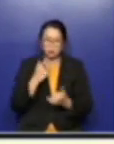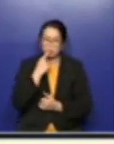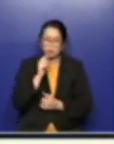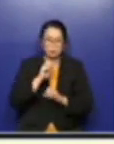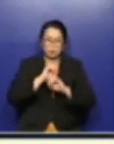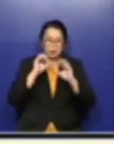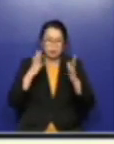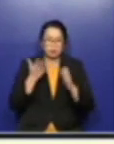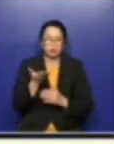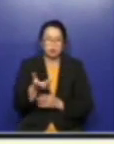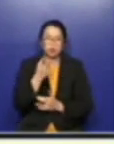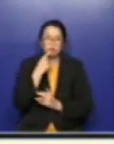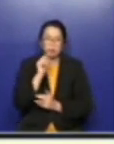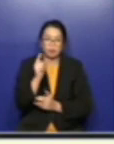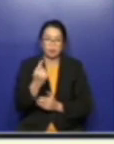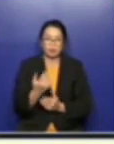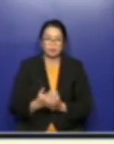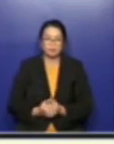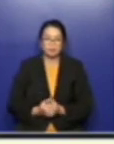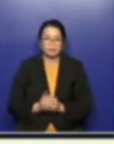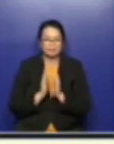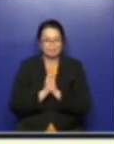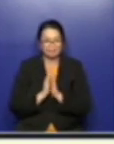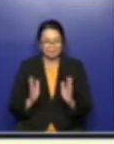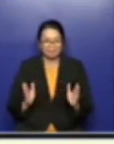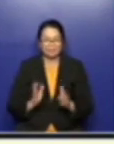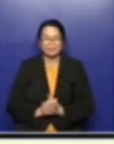ากครับท่านประธานครับ ขอบคุ